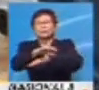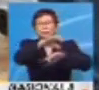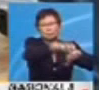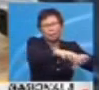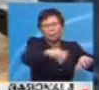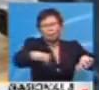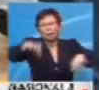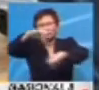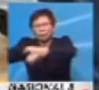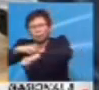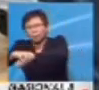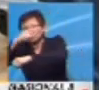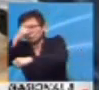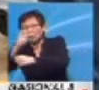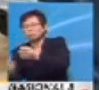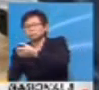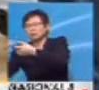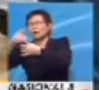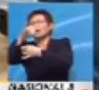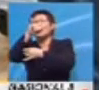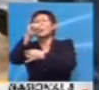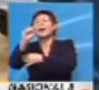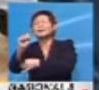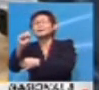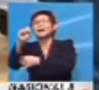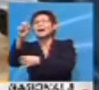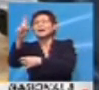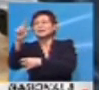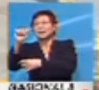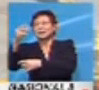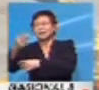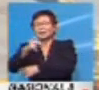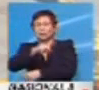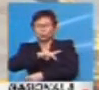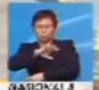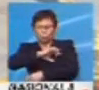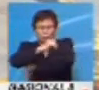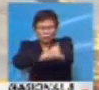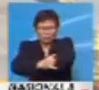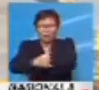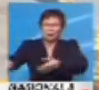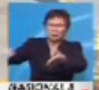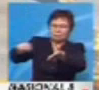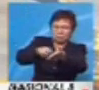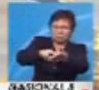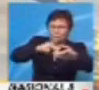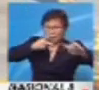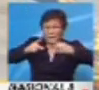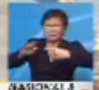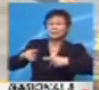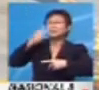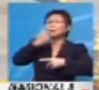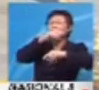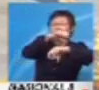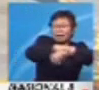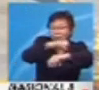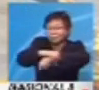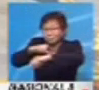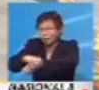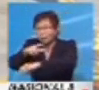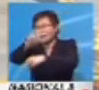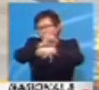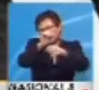dipercayai berkaitan militan Abu Bakar dalam satu kenyataan berkata mereka yang ditahan merupakan